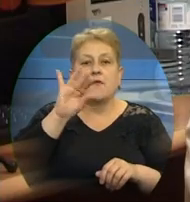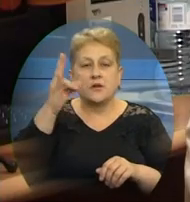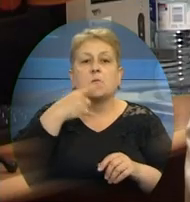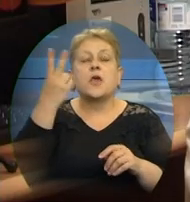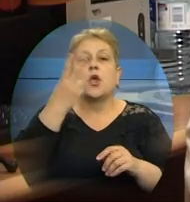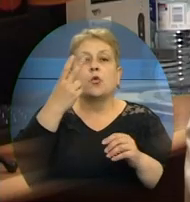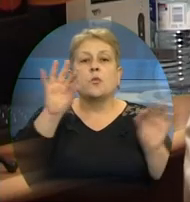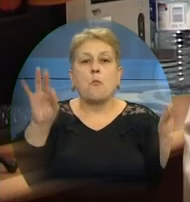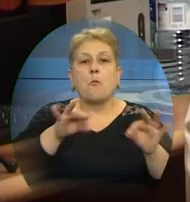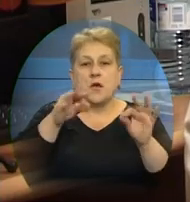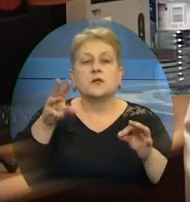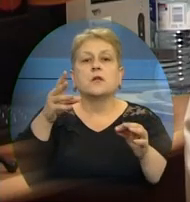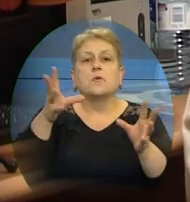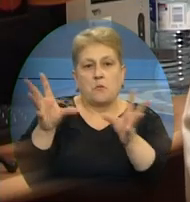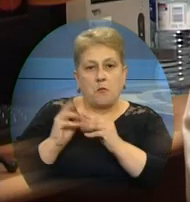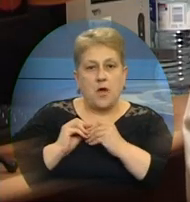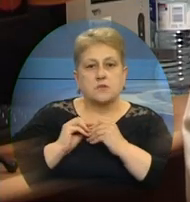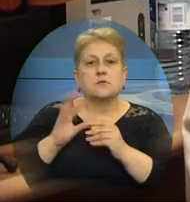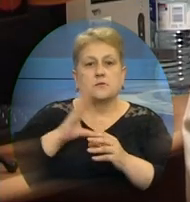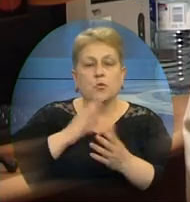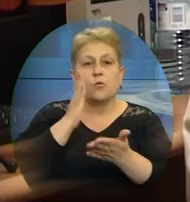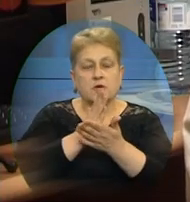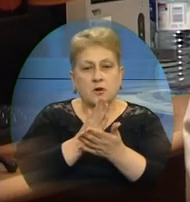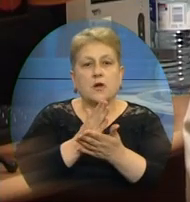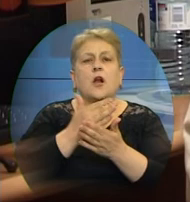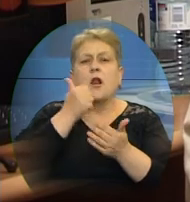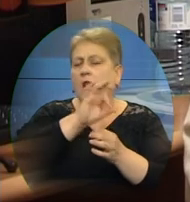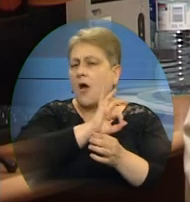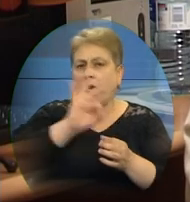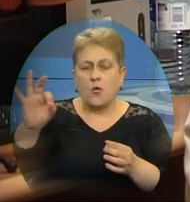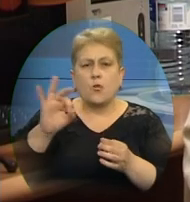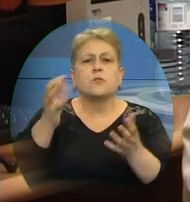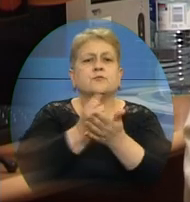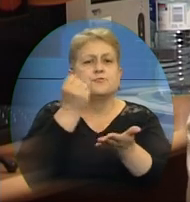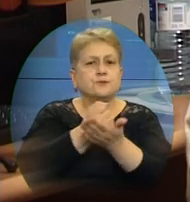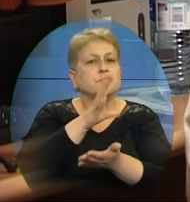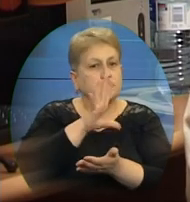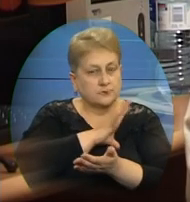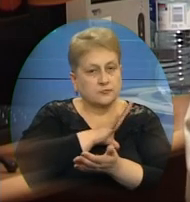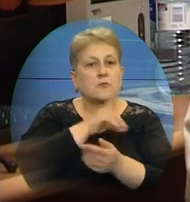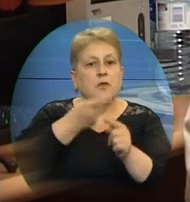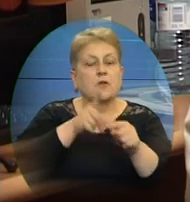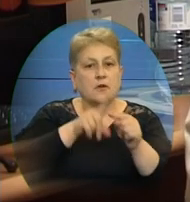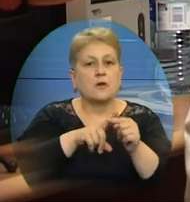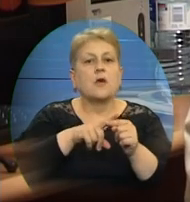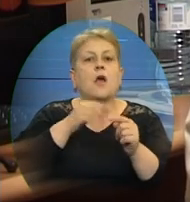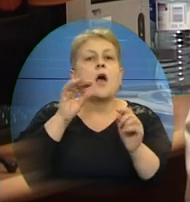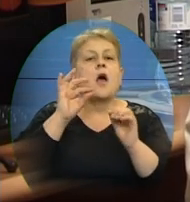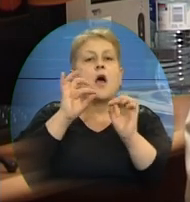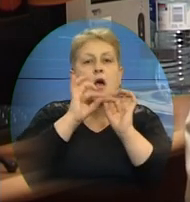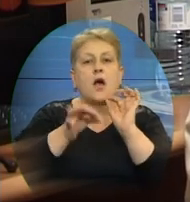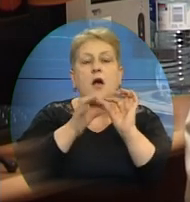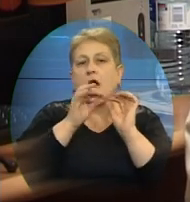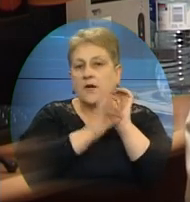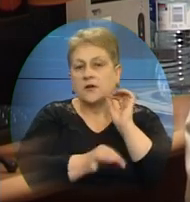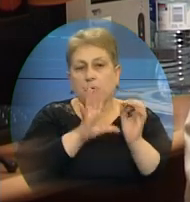Երկրորդ մայստրո Ռաֆի Միքայելյանի հետ արդեն մենք ունեցել ենք մենք լավագույն ձեռքբերումները, դա մենք Ավստրիայում ունեցել ենք